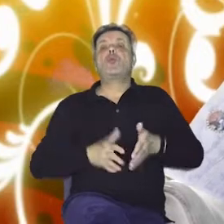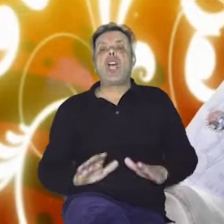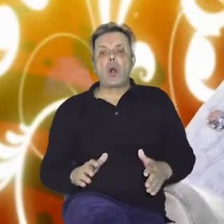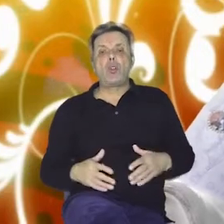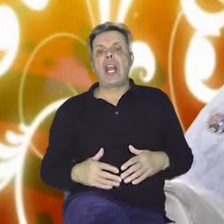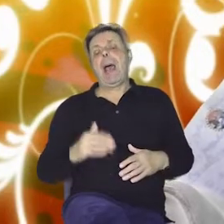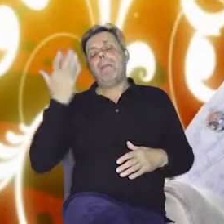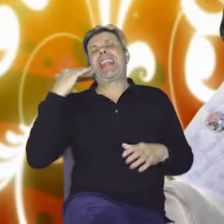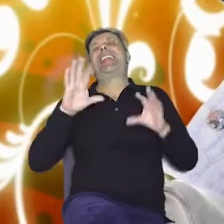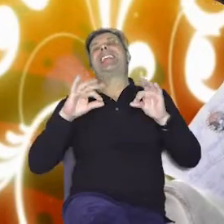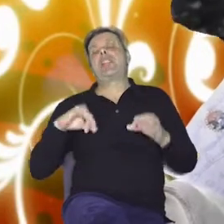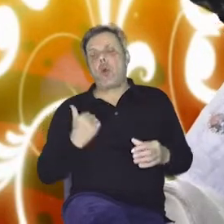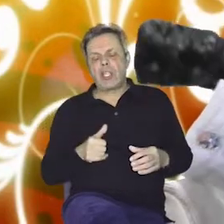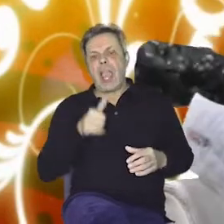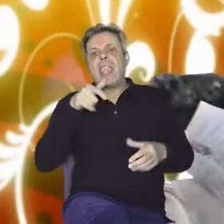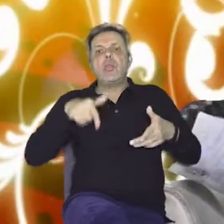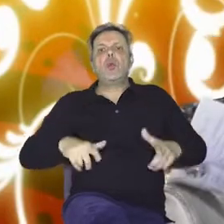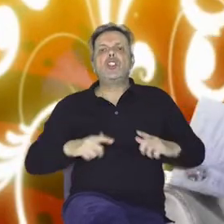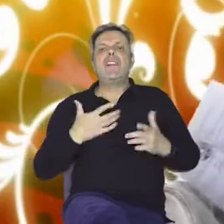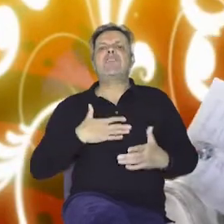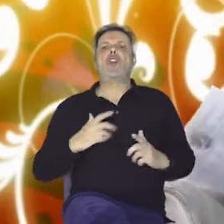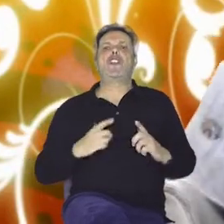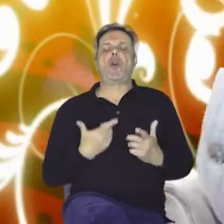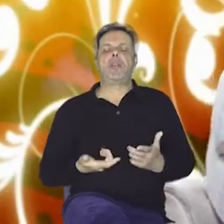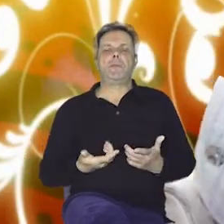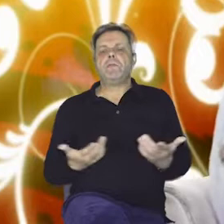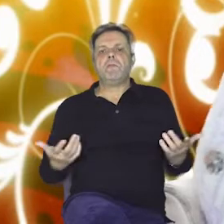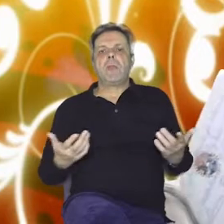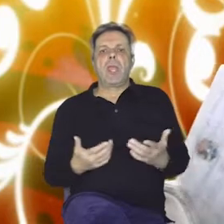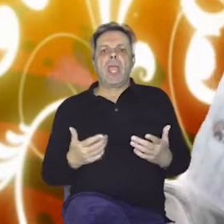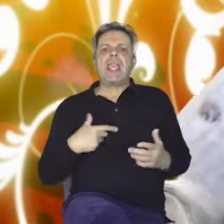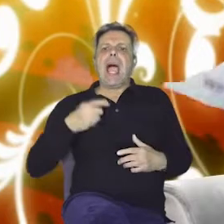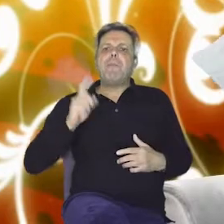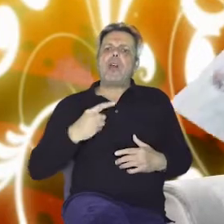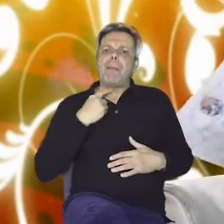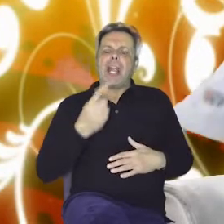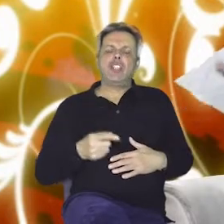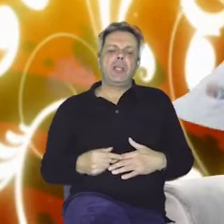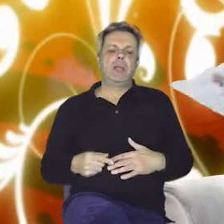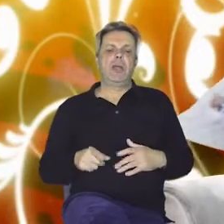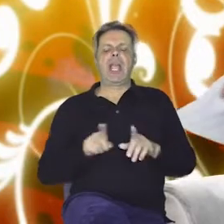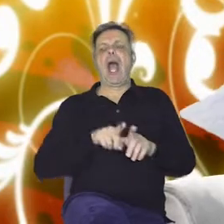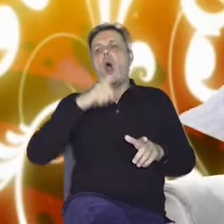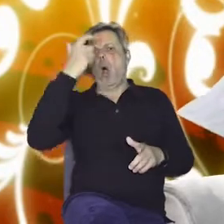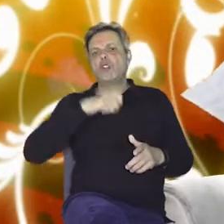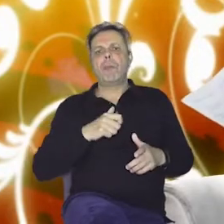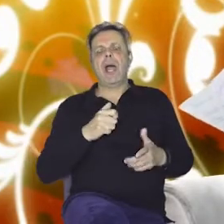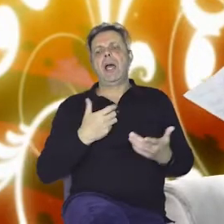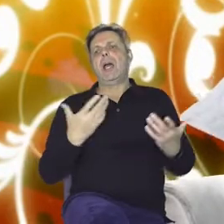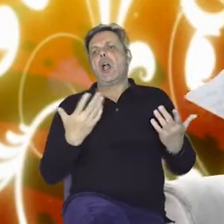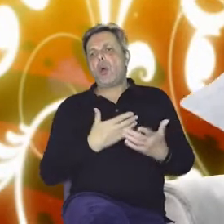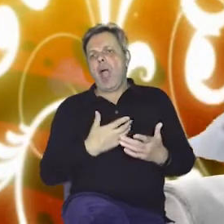10 godina i tu žive svoj život. Ja moram to reći kao osoba koja se bavim i